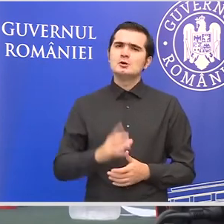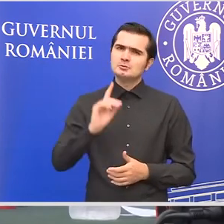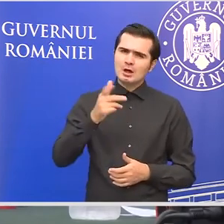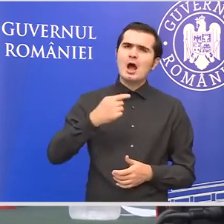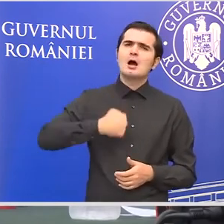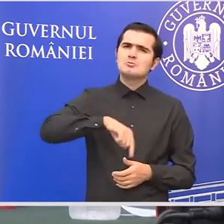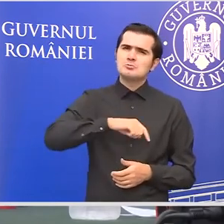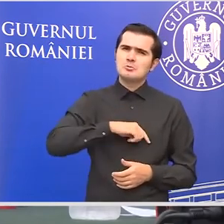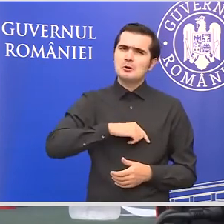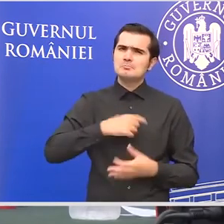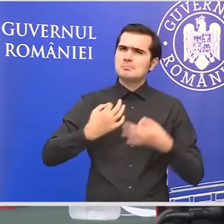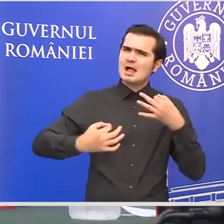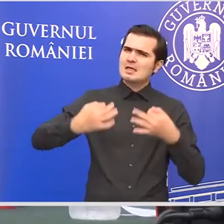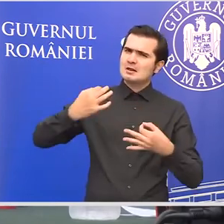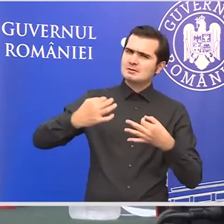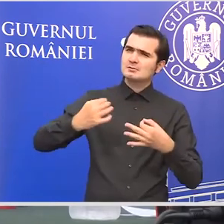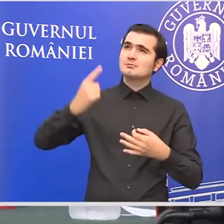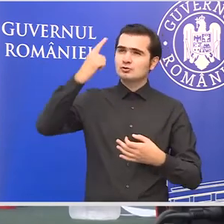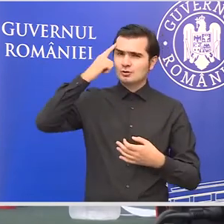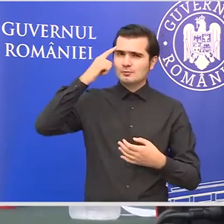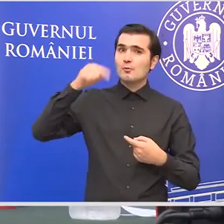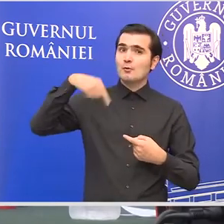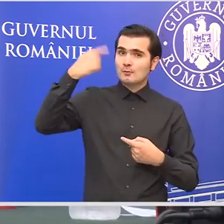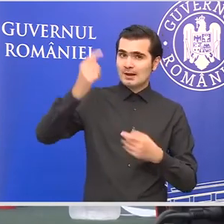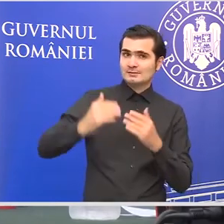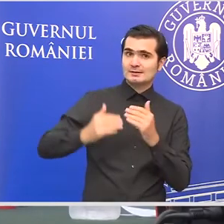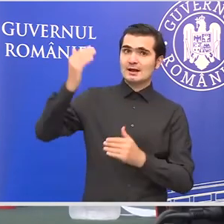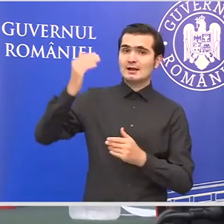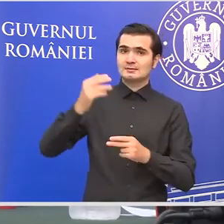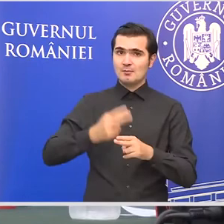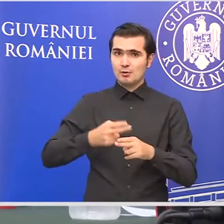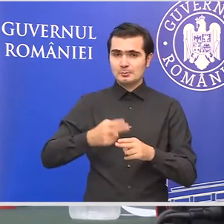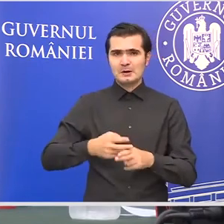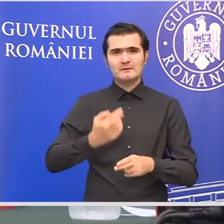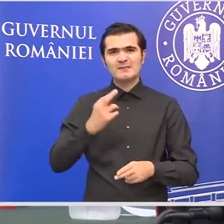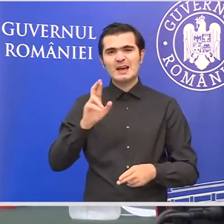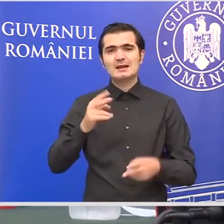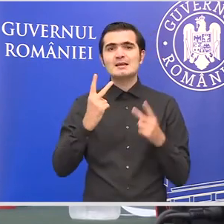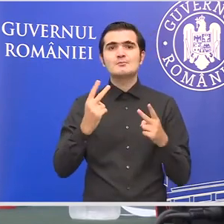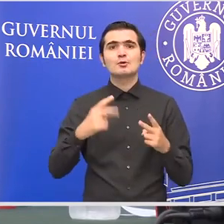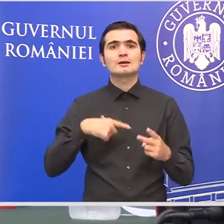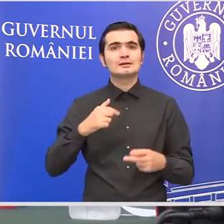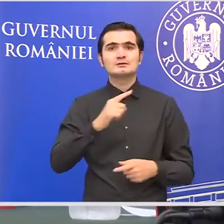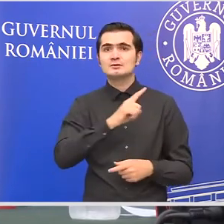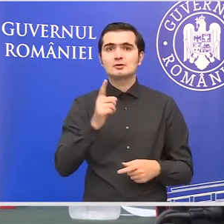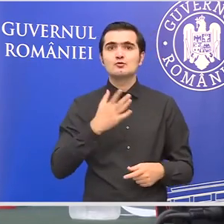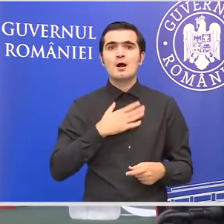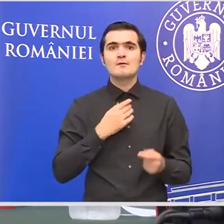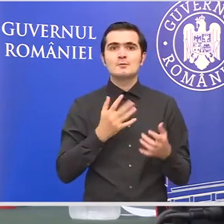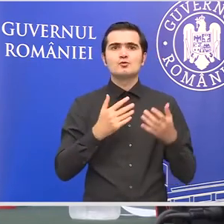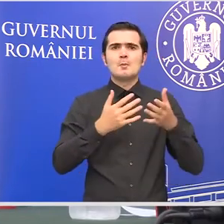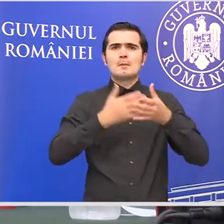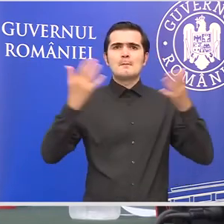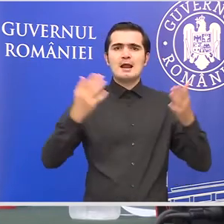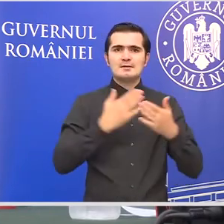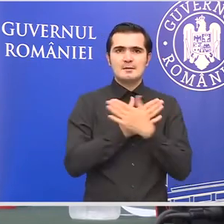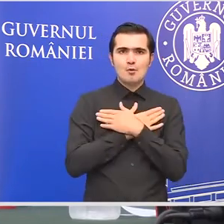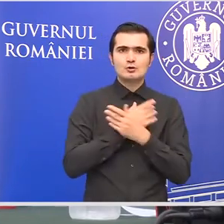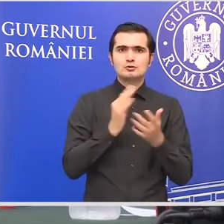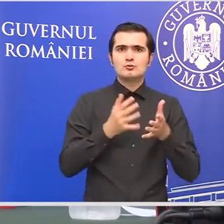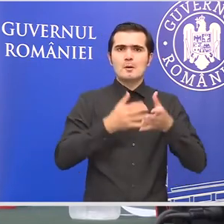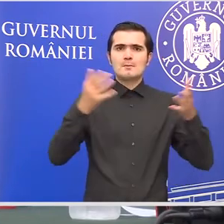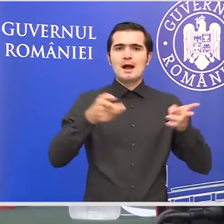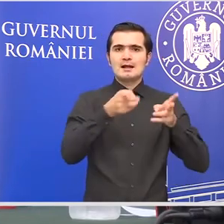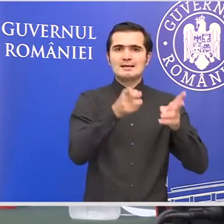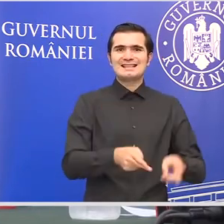vom avea o creștere a numărului de cazuri, nu trebuie să avem internări și decese semnificative, tocmai prin faptul că avem la îndemână vaccinarea. Însă